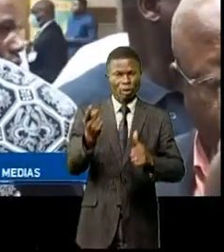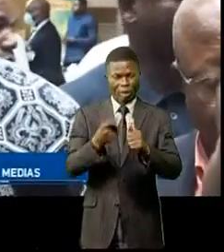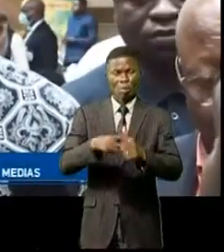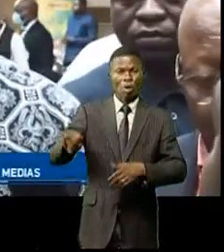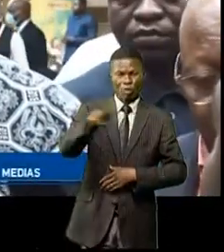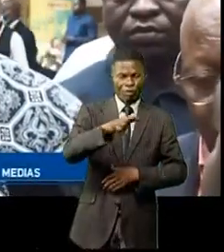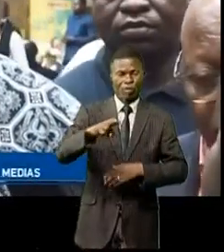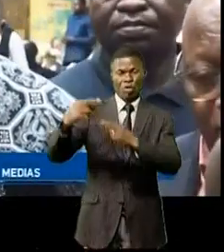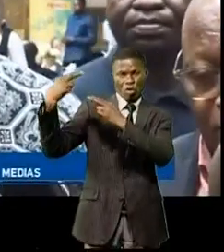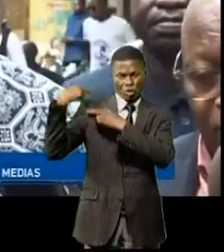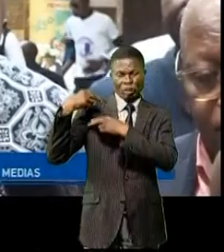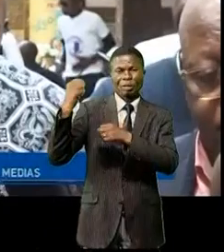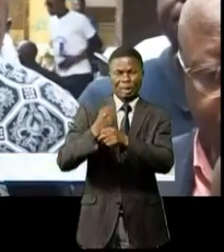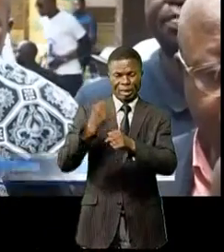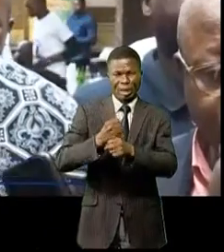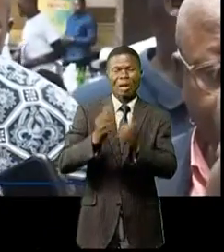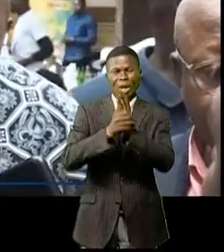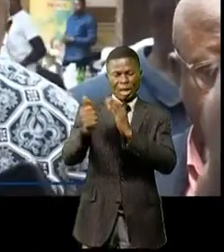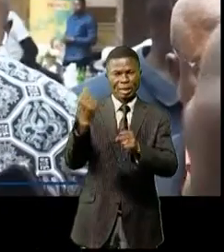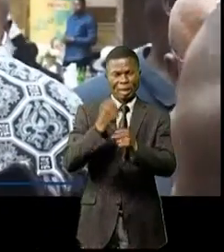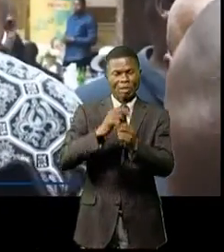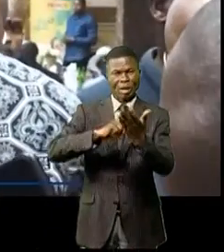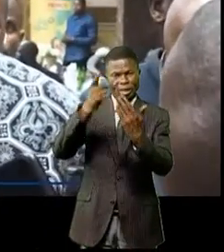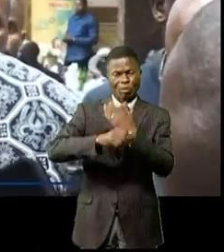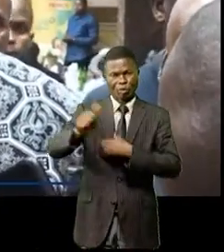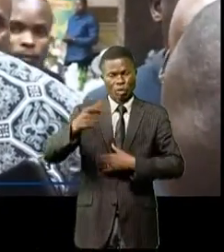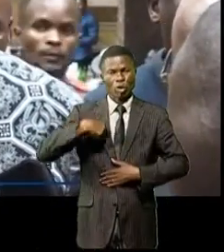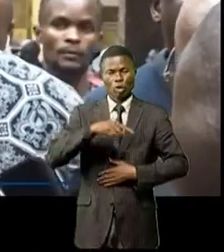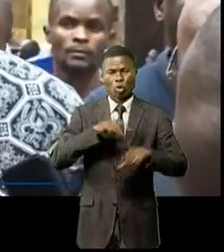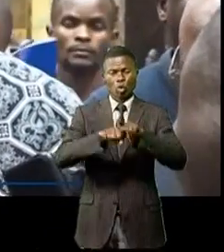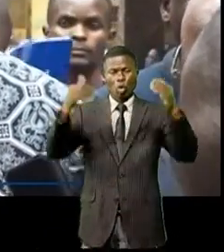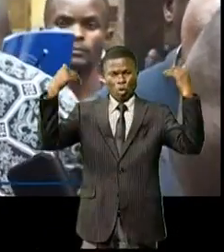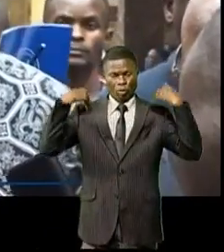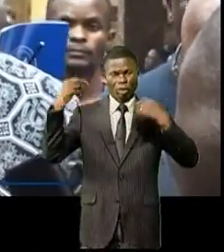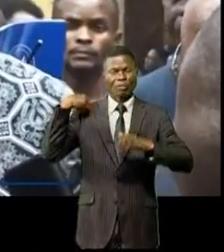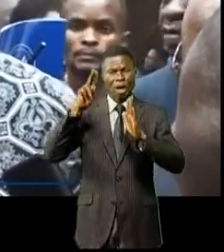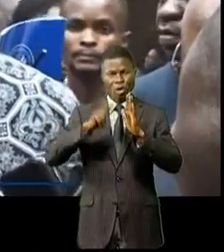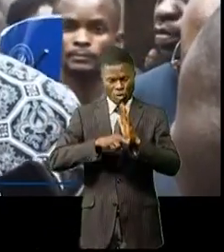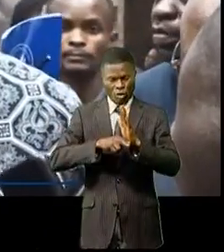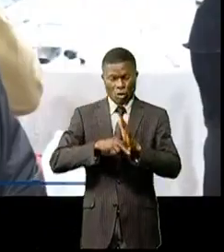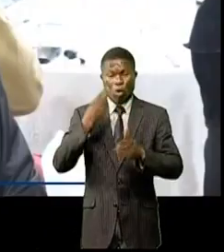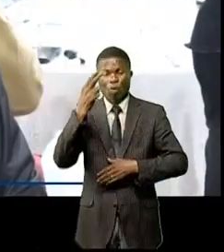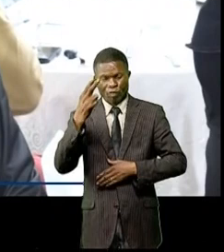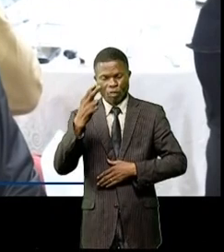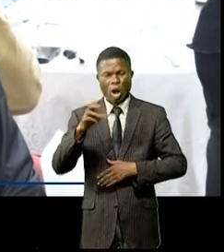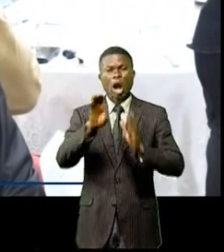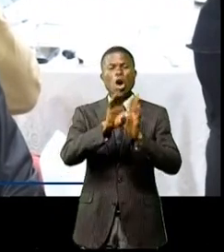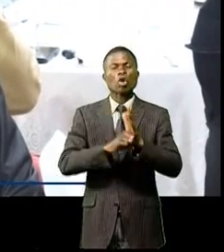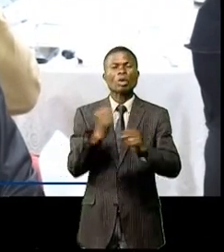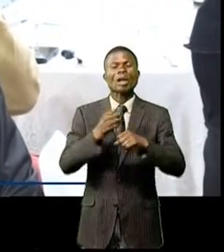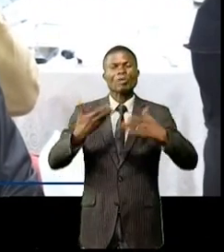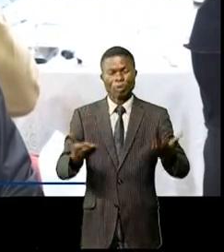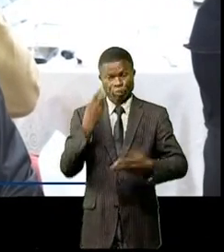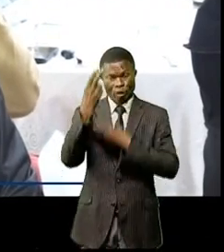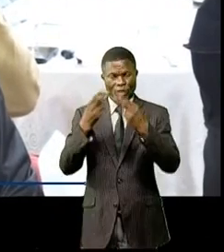termes de votre professionnalisme, de la qualité de vos programmes. Nous, comme autorité de tutelle, on va s'assurer de l'amélioration des conditions. Je viens de